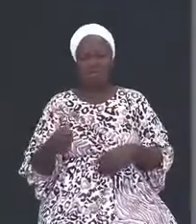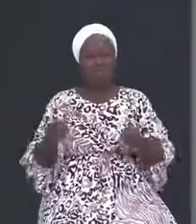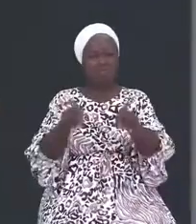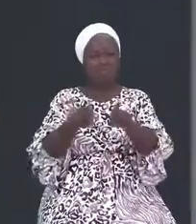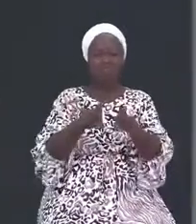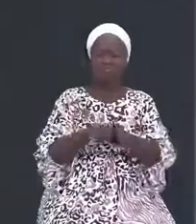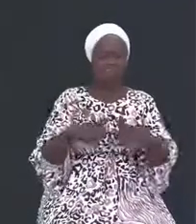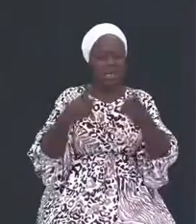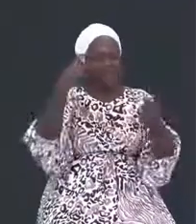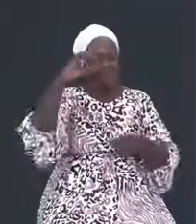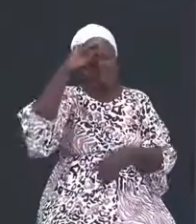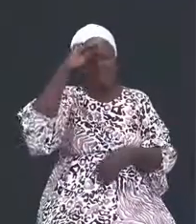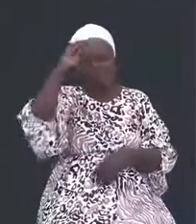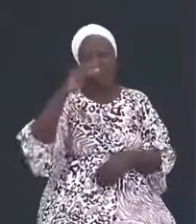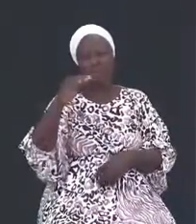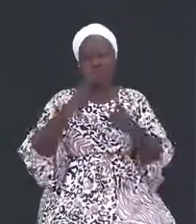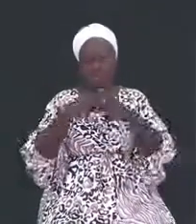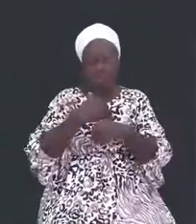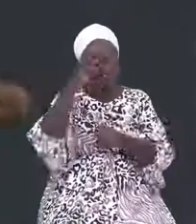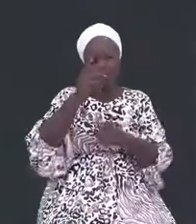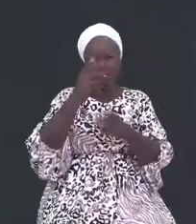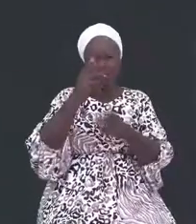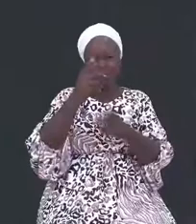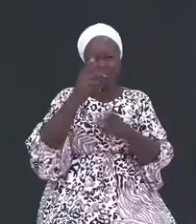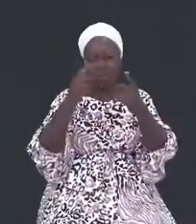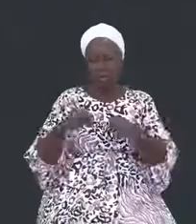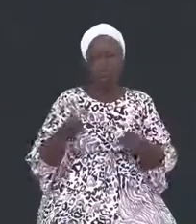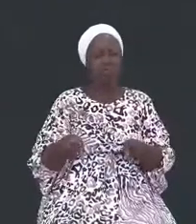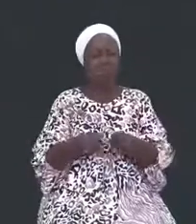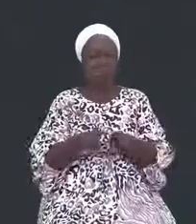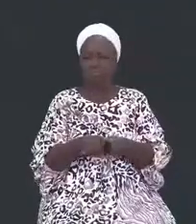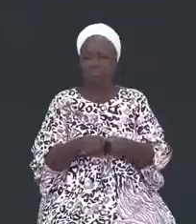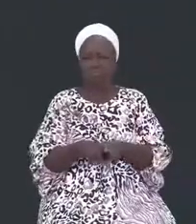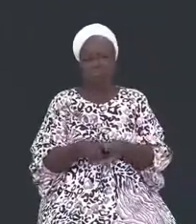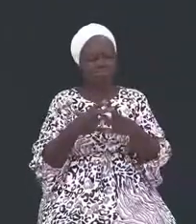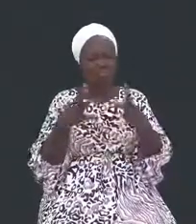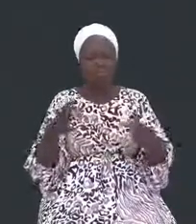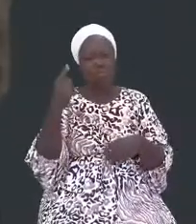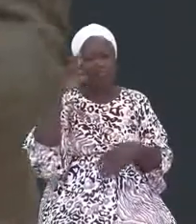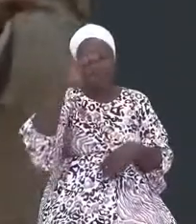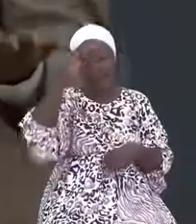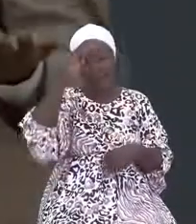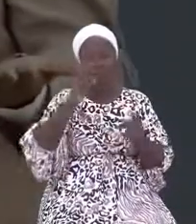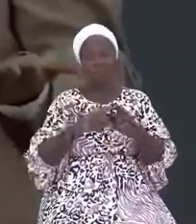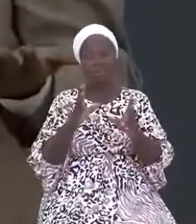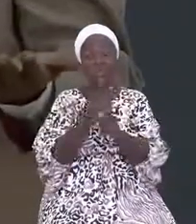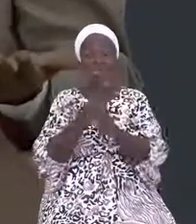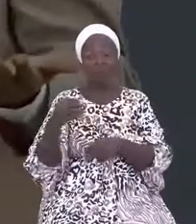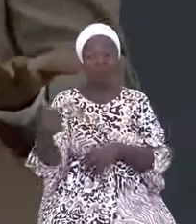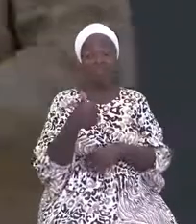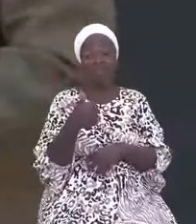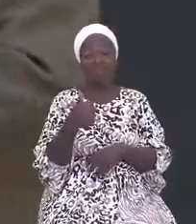biens pour qu'un homme s'habille, trop pour qu'un homme puisse prendre soin de